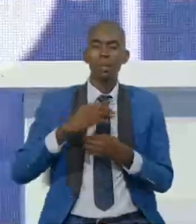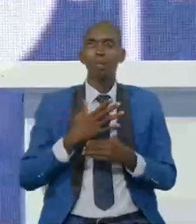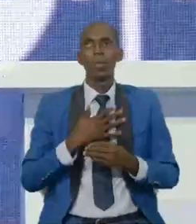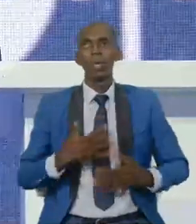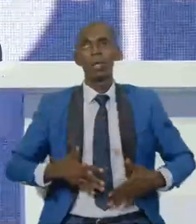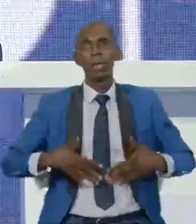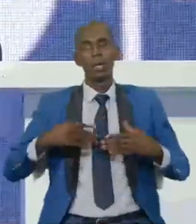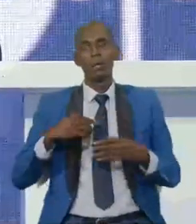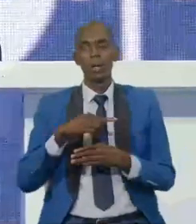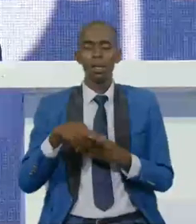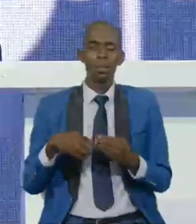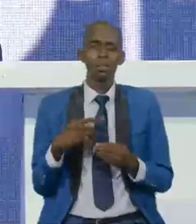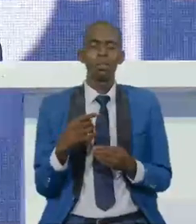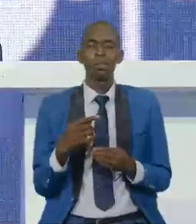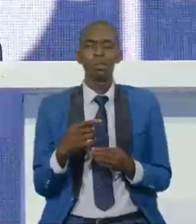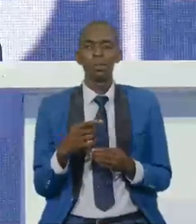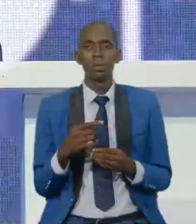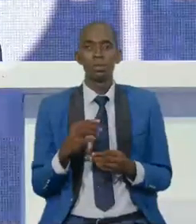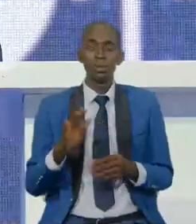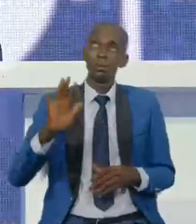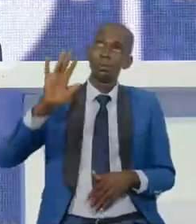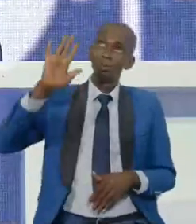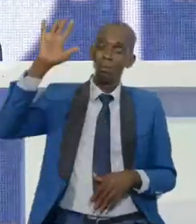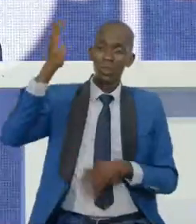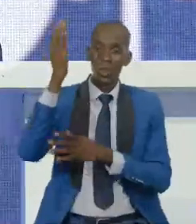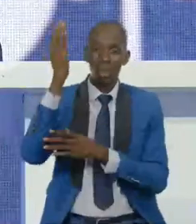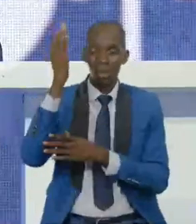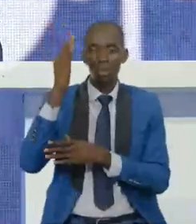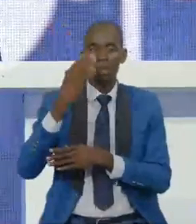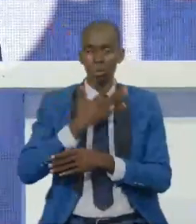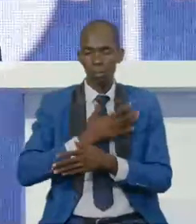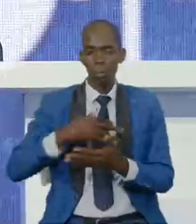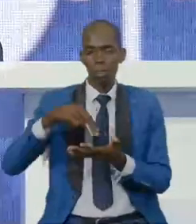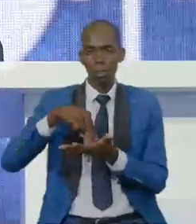Transforme ma vie. Lève la main là, toujours debout.